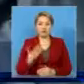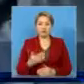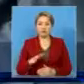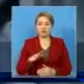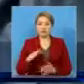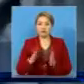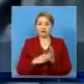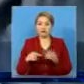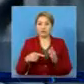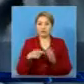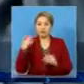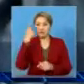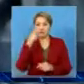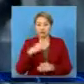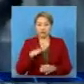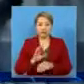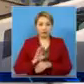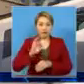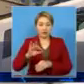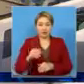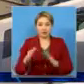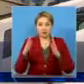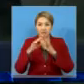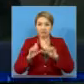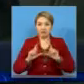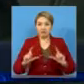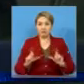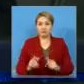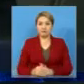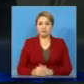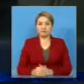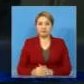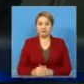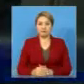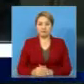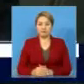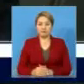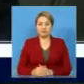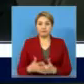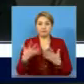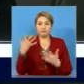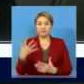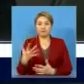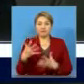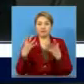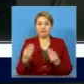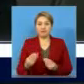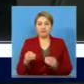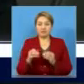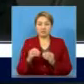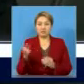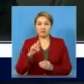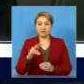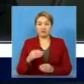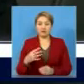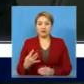Установлено 9 контактных лиц, которые отправлены на домашний карантин. За последние 5 дней, с 10 января по 14